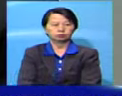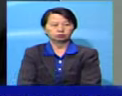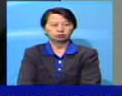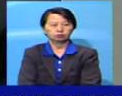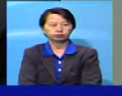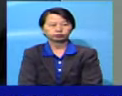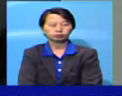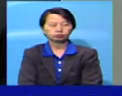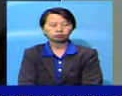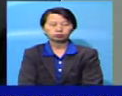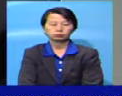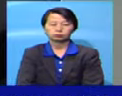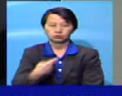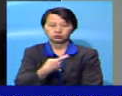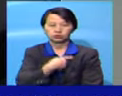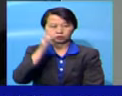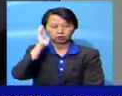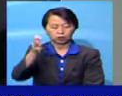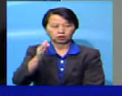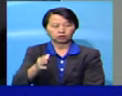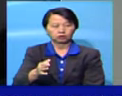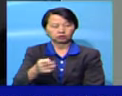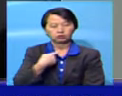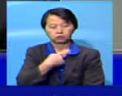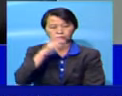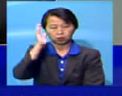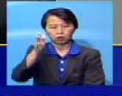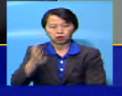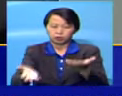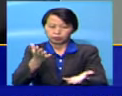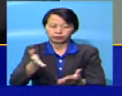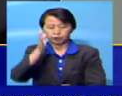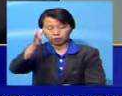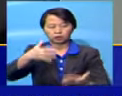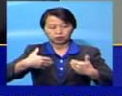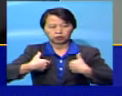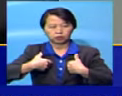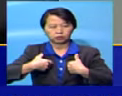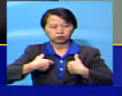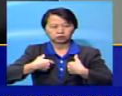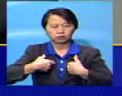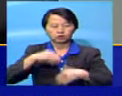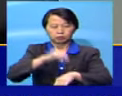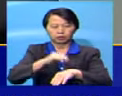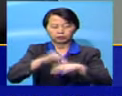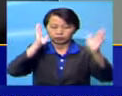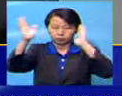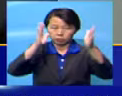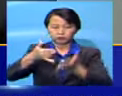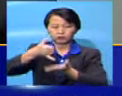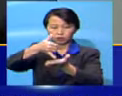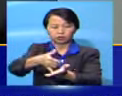penalti kita akan immediately lepas ni untuk mungkin akan mengadakan masa Malaysia Cup nanti untuk